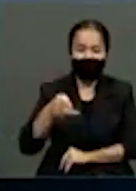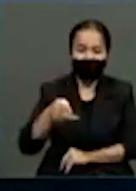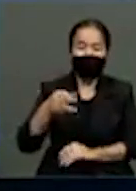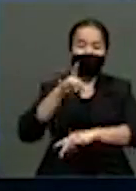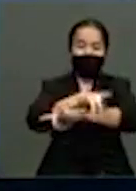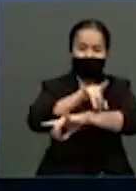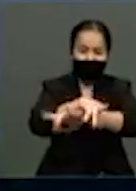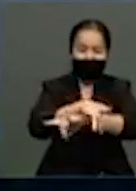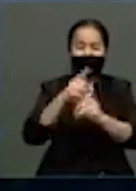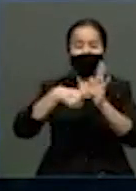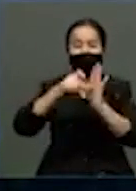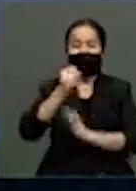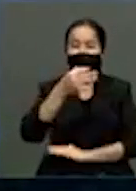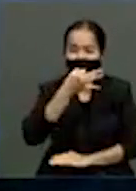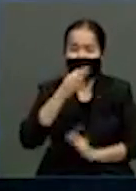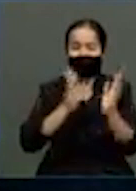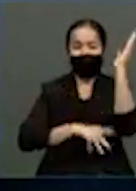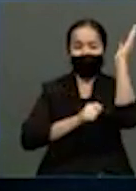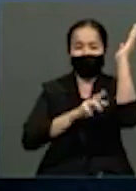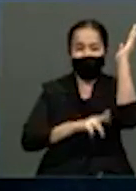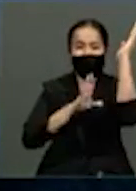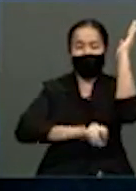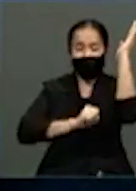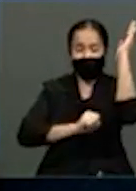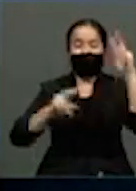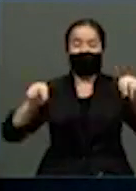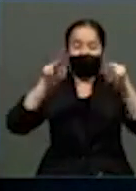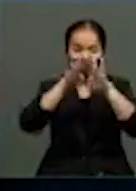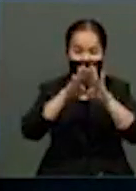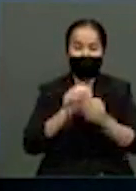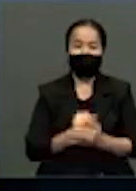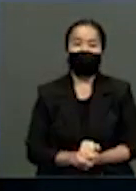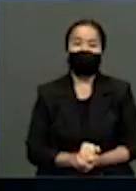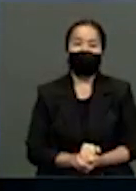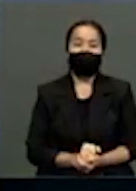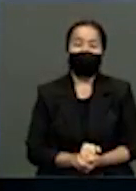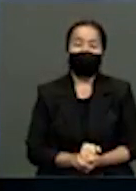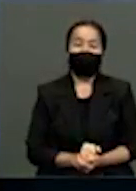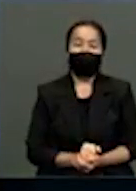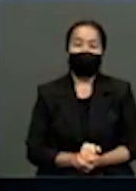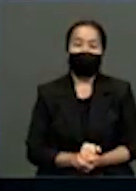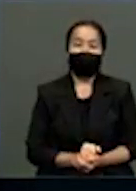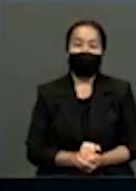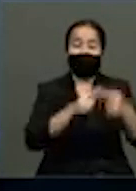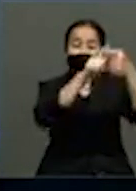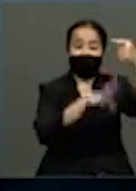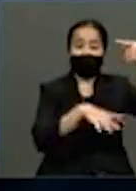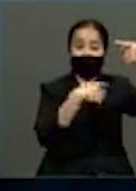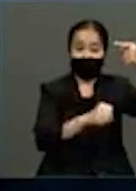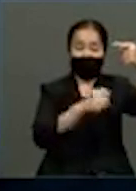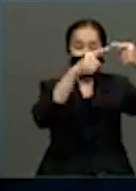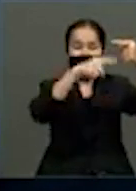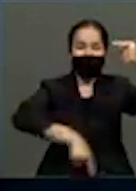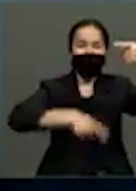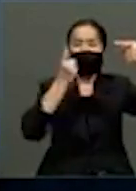เพชรบุรีสมุทรสาครตรังสงขลาและนครปฐมนะครับเช่นเดียวกันกับ10อันดับสะสมยังค